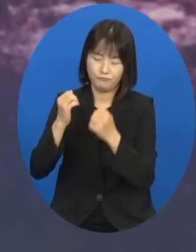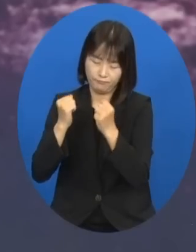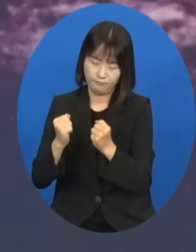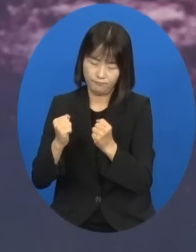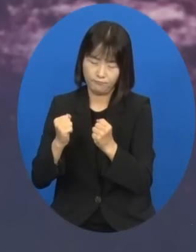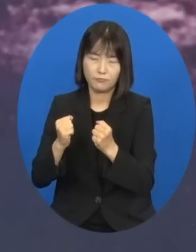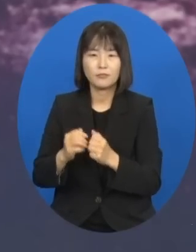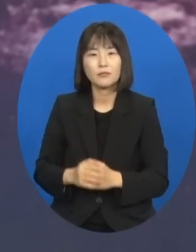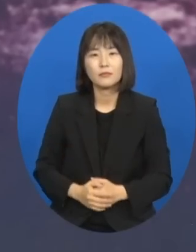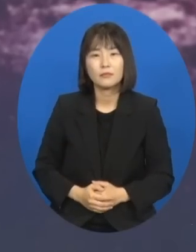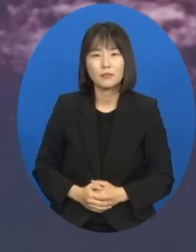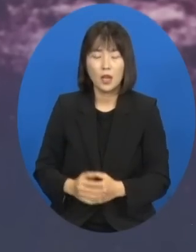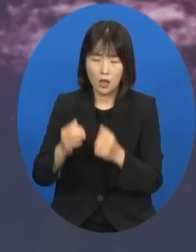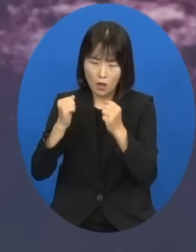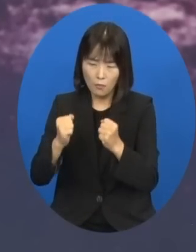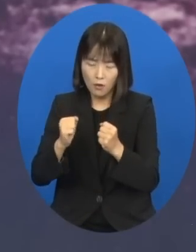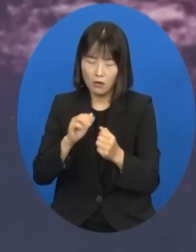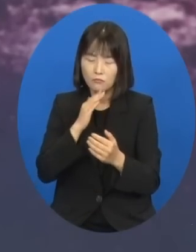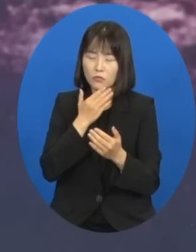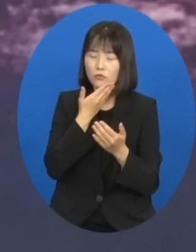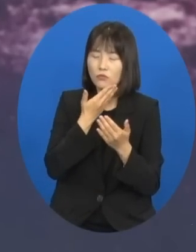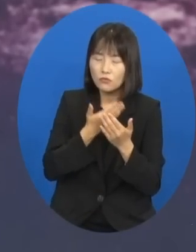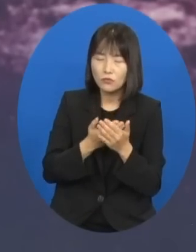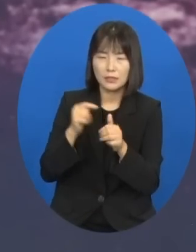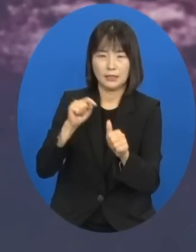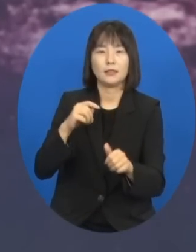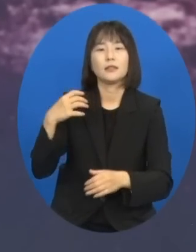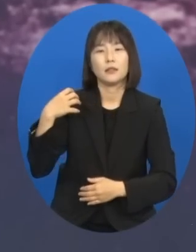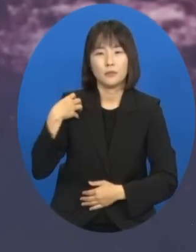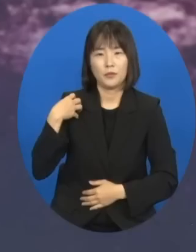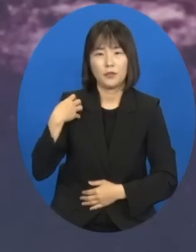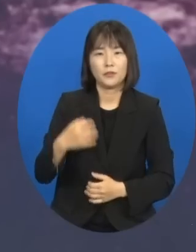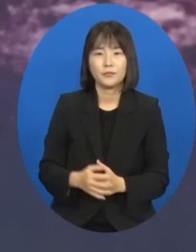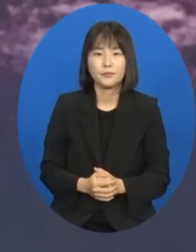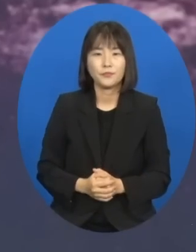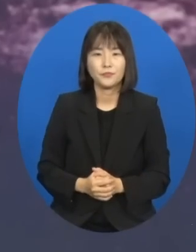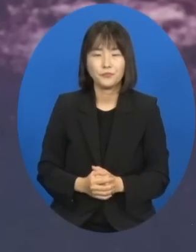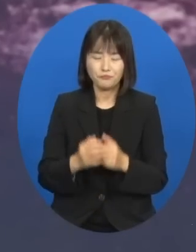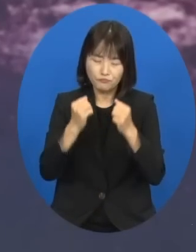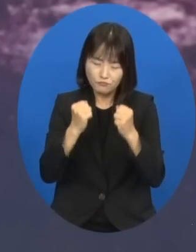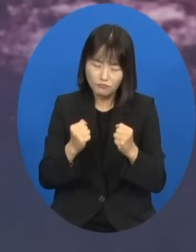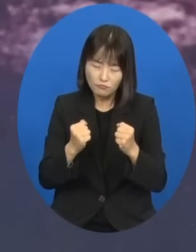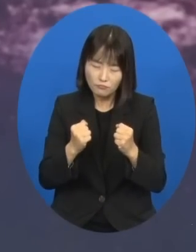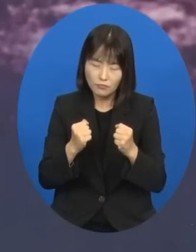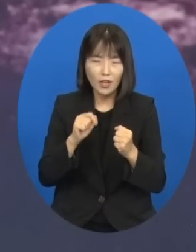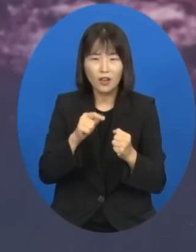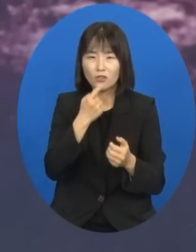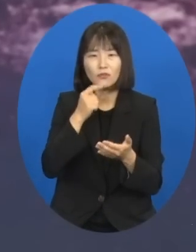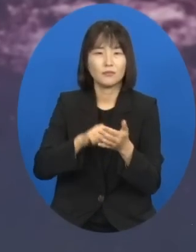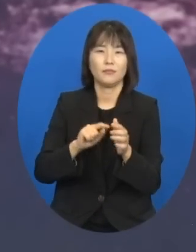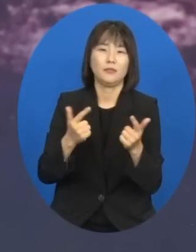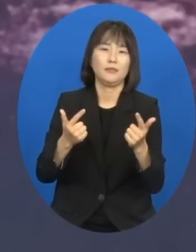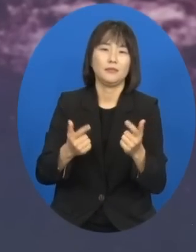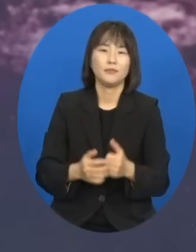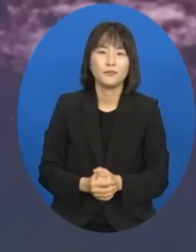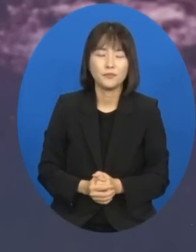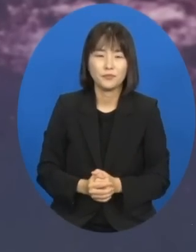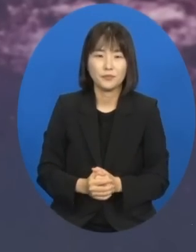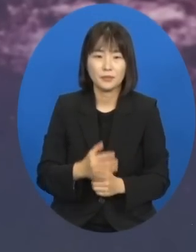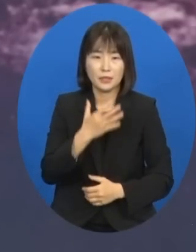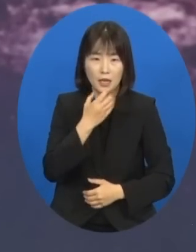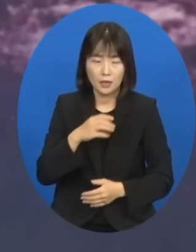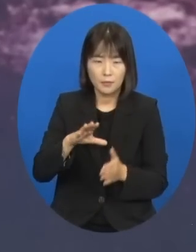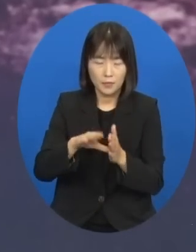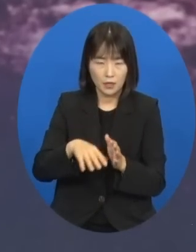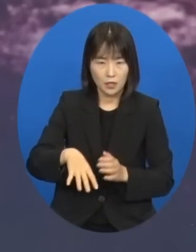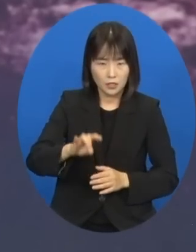있는 것은 너무나 귀중한 사명이에요. 그러나 머무는 것은 쉽지가 않습니다. 오늘 1절에 보시면요, 아브라함 때 첫